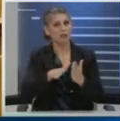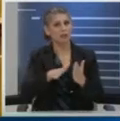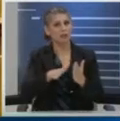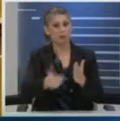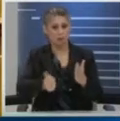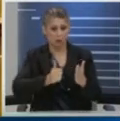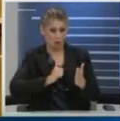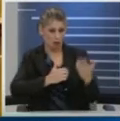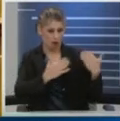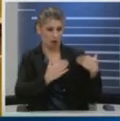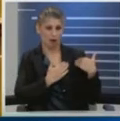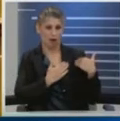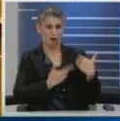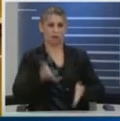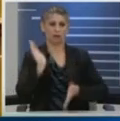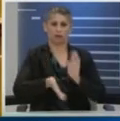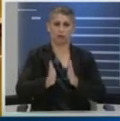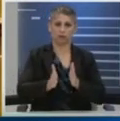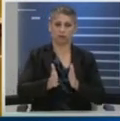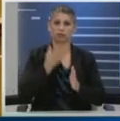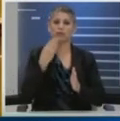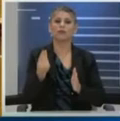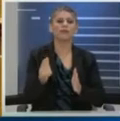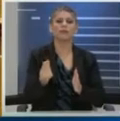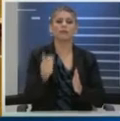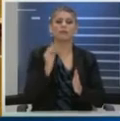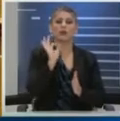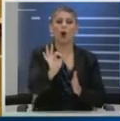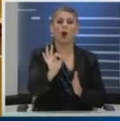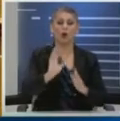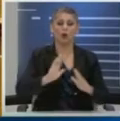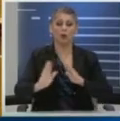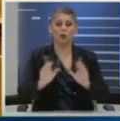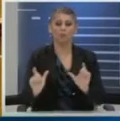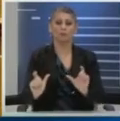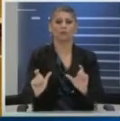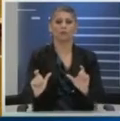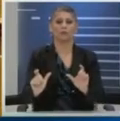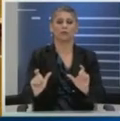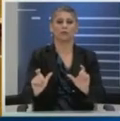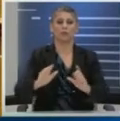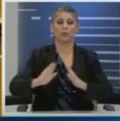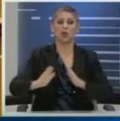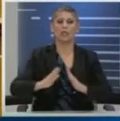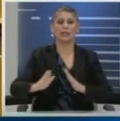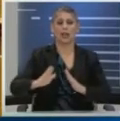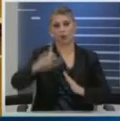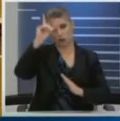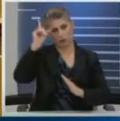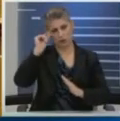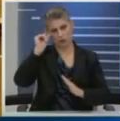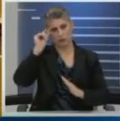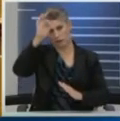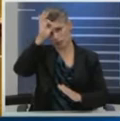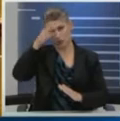με αυτοδικία προκειμένου να διαφυλαχθεί το άσυλο από τις επεμβάσεις της αστυνομίας.